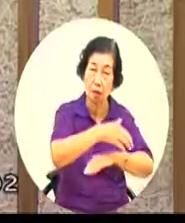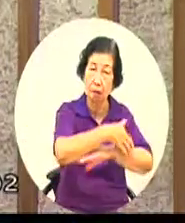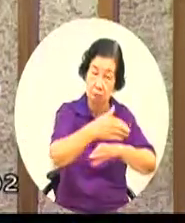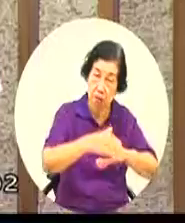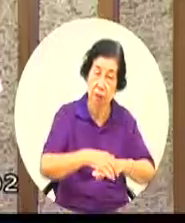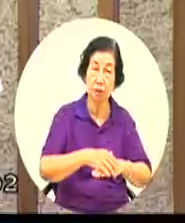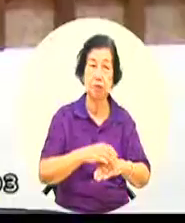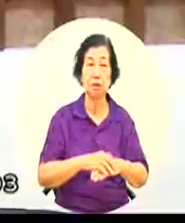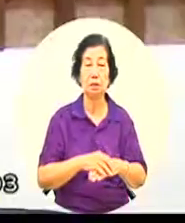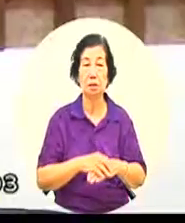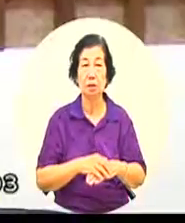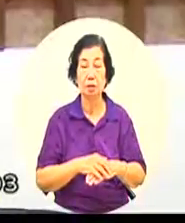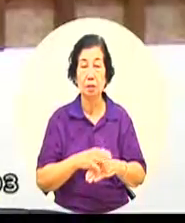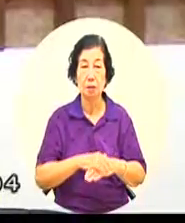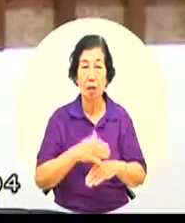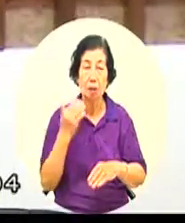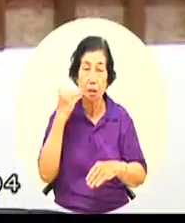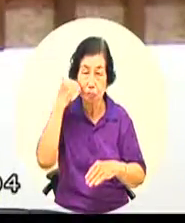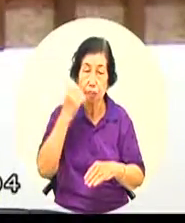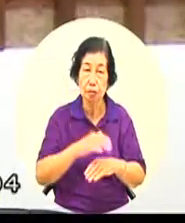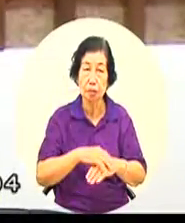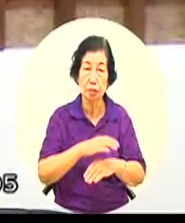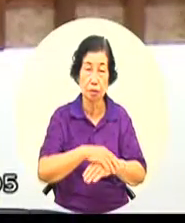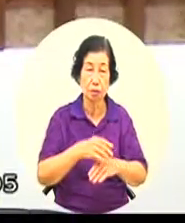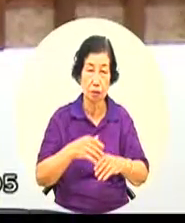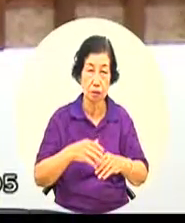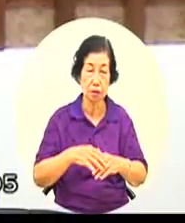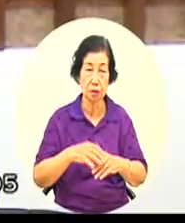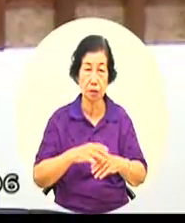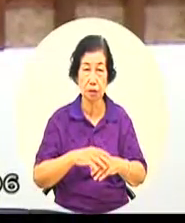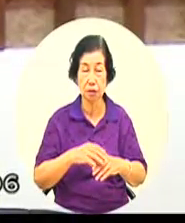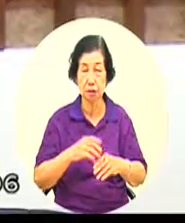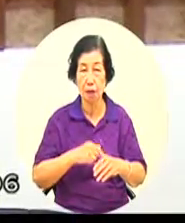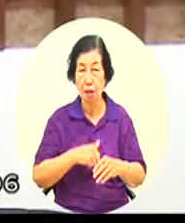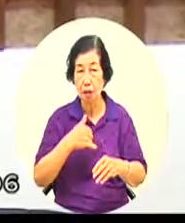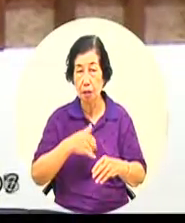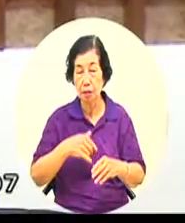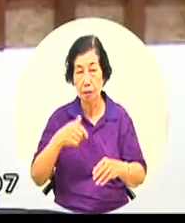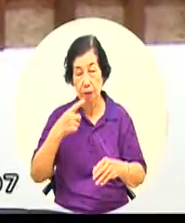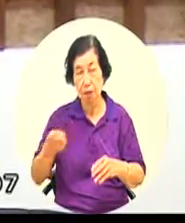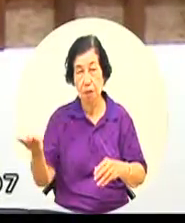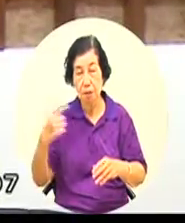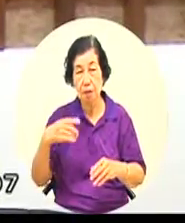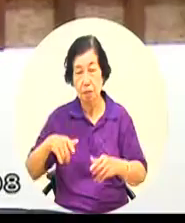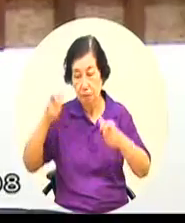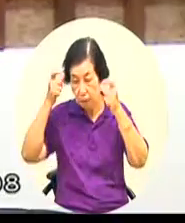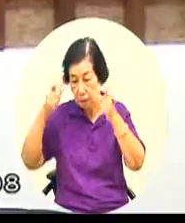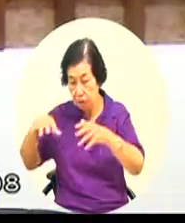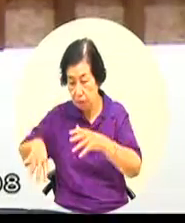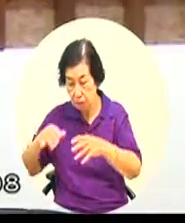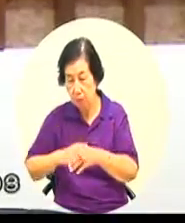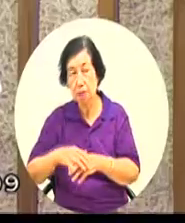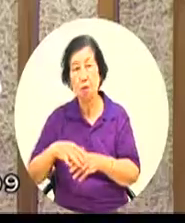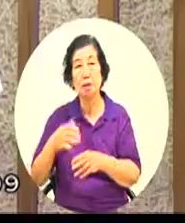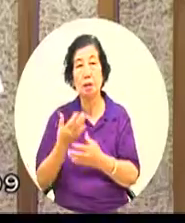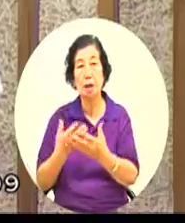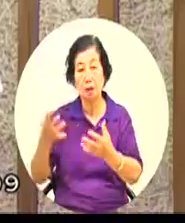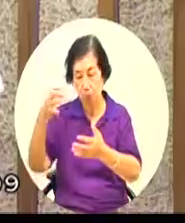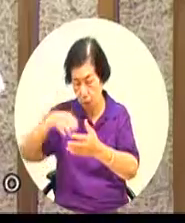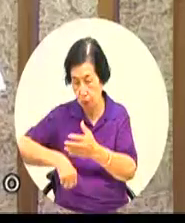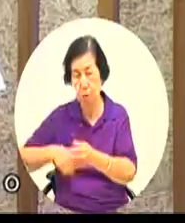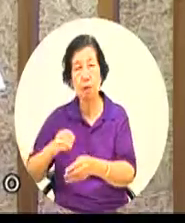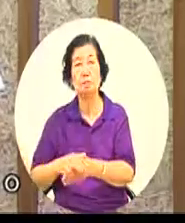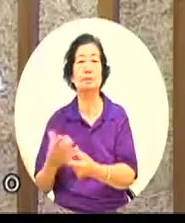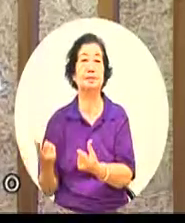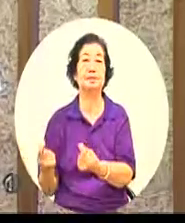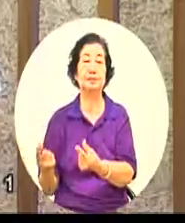东的学生，但是他来高雄市拉 K， 对， 一样是被算在高雄市的里面。 对对对，那警察局会把资料给我们，我们就会通